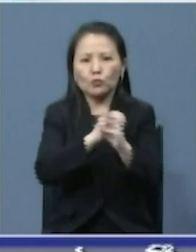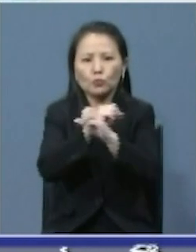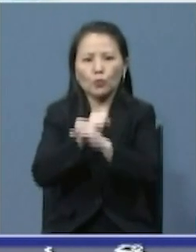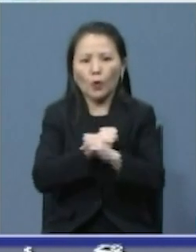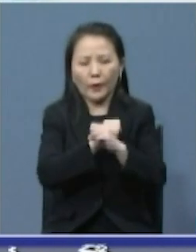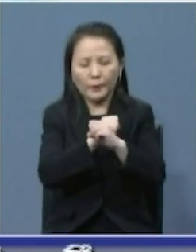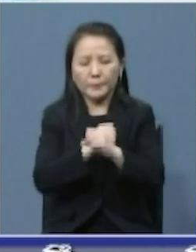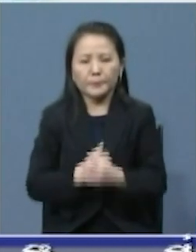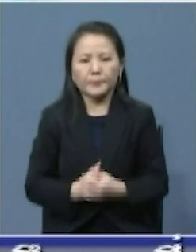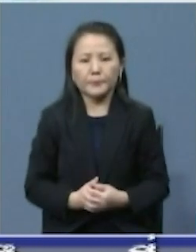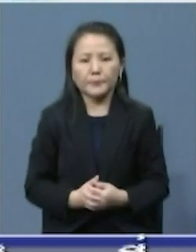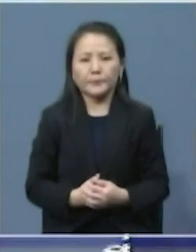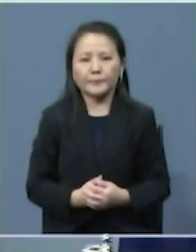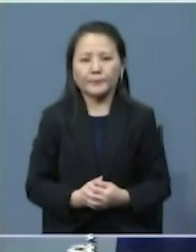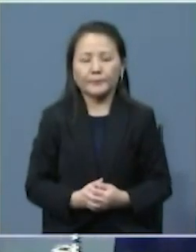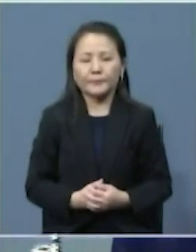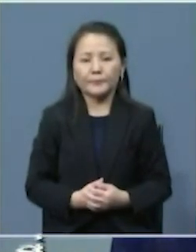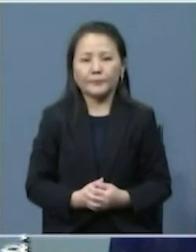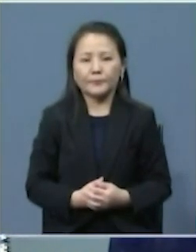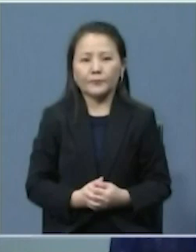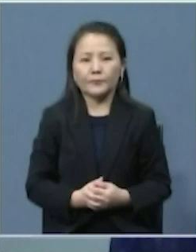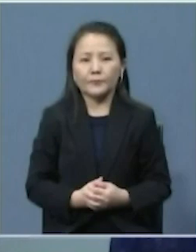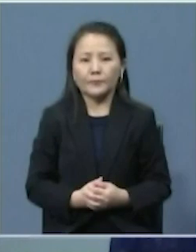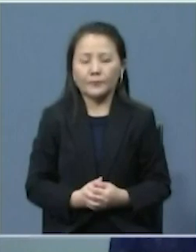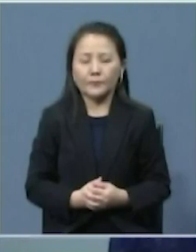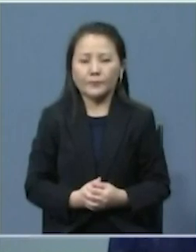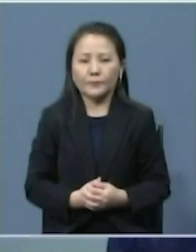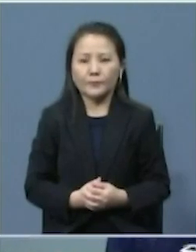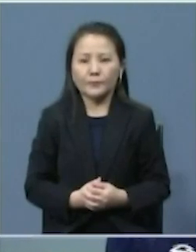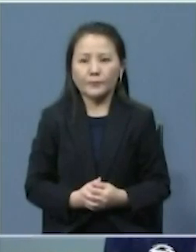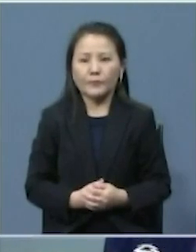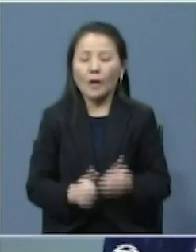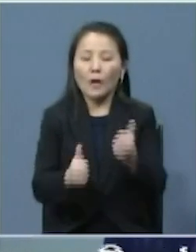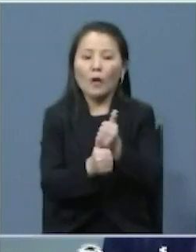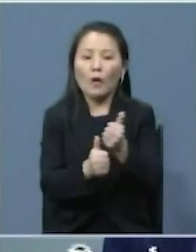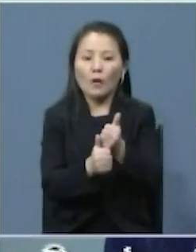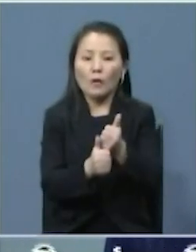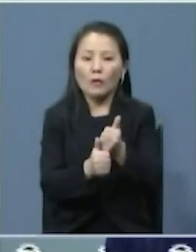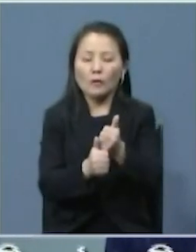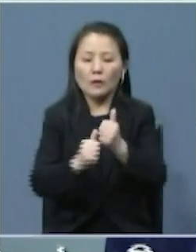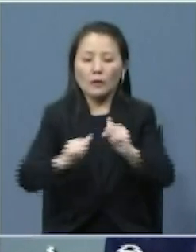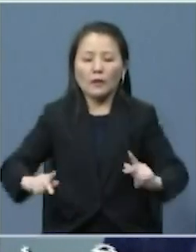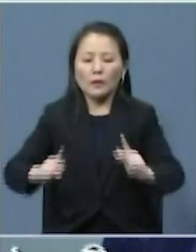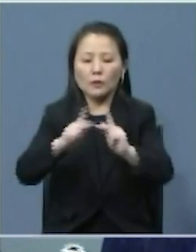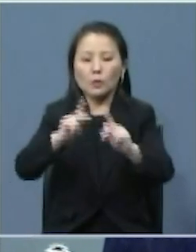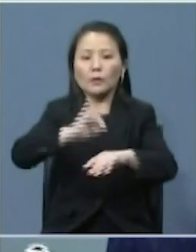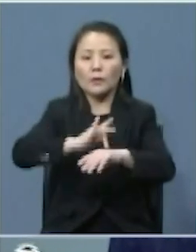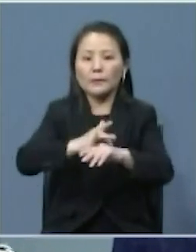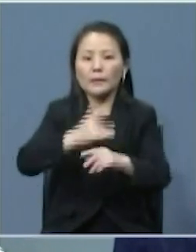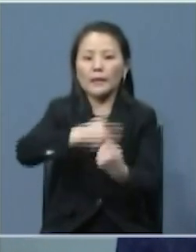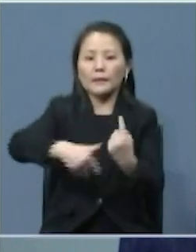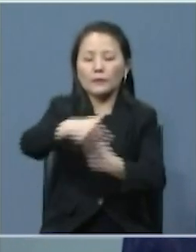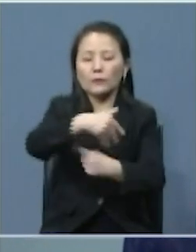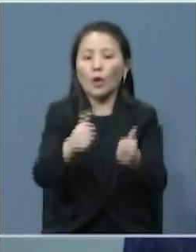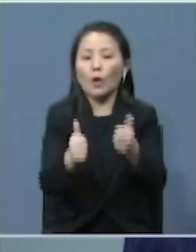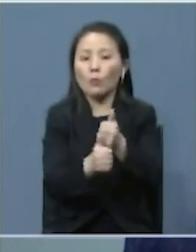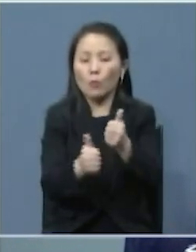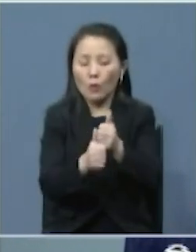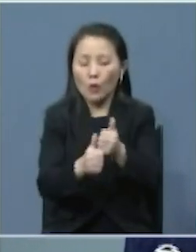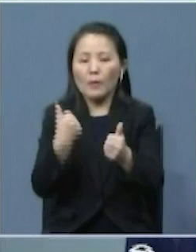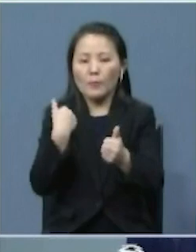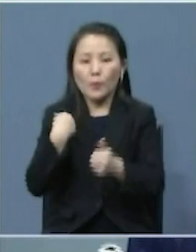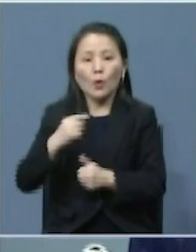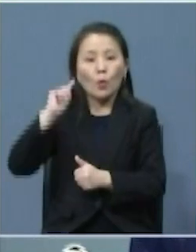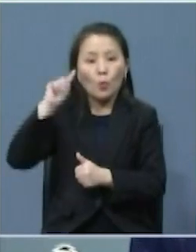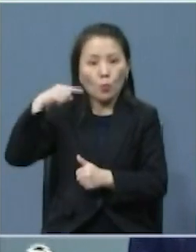กำเนิดฝุ่นร้อยเอกรัชตาพิสิทธิ์ ธบรรณกรผู้ช่วยรัฐมนตรีประจำกระทรวงทรัพยากรธรรมชาติและสิ่งแวดล้อมพร้อมด้วยน